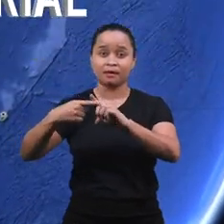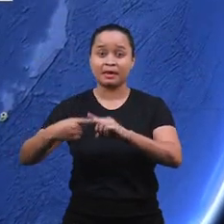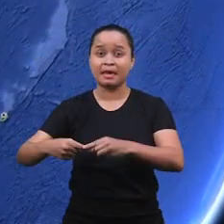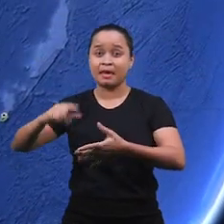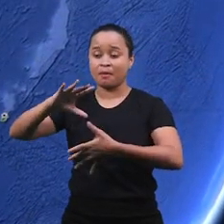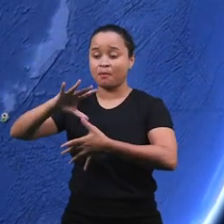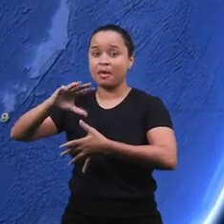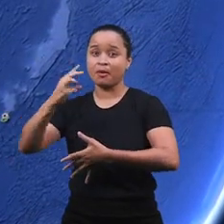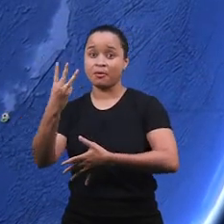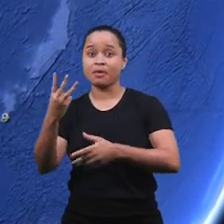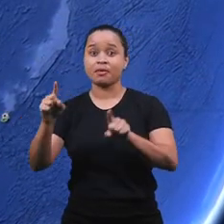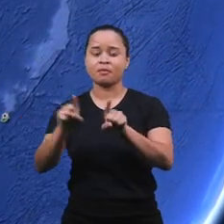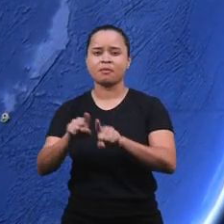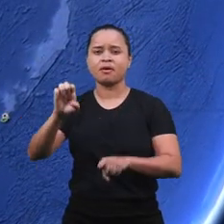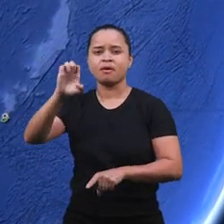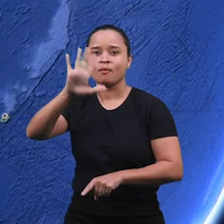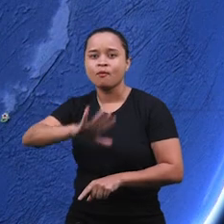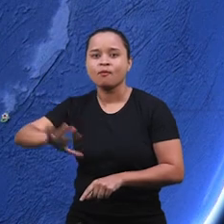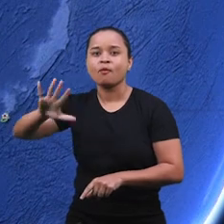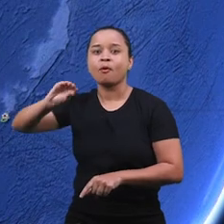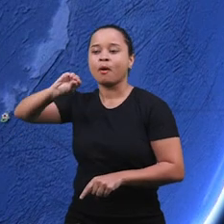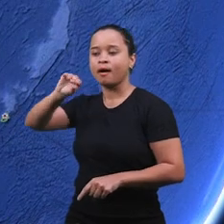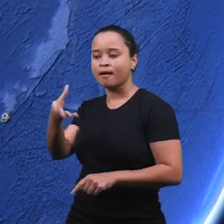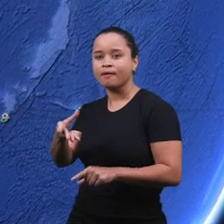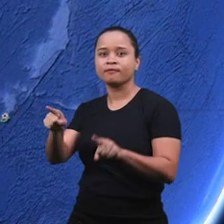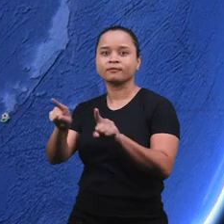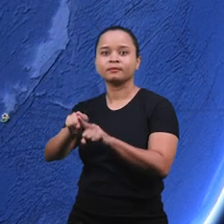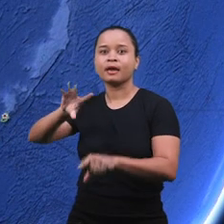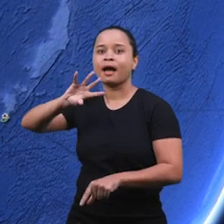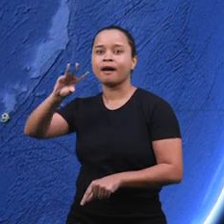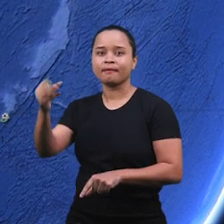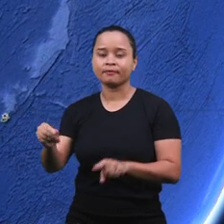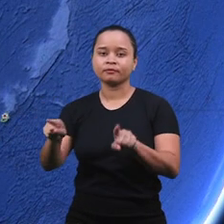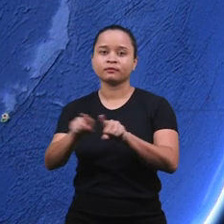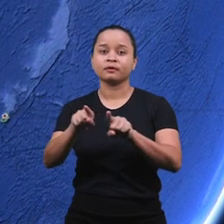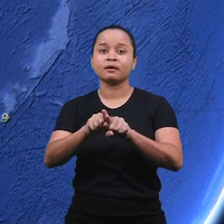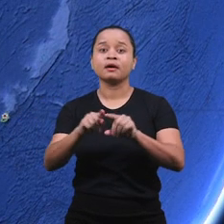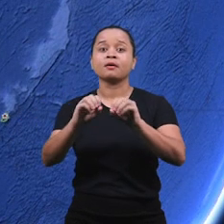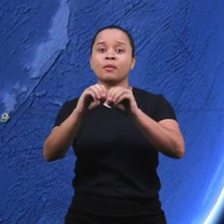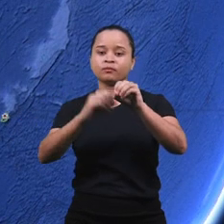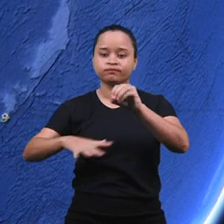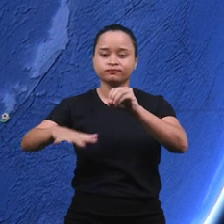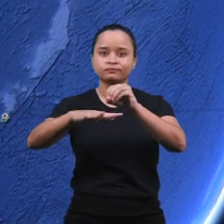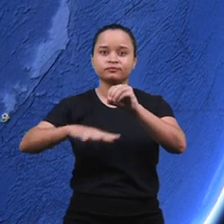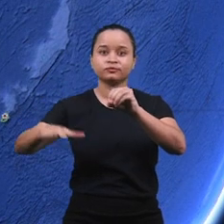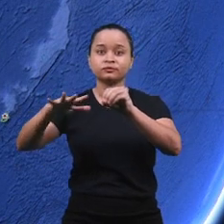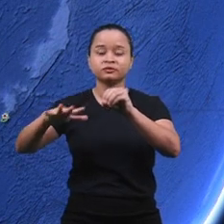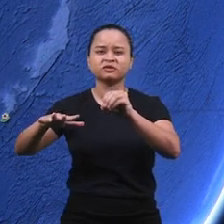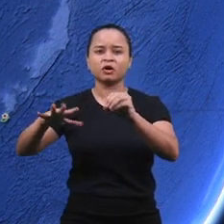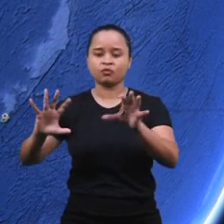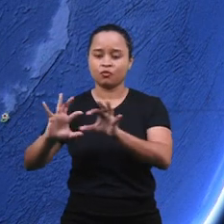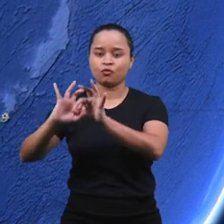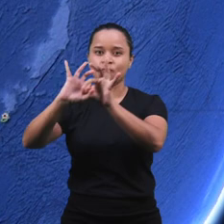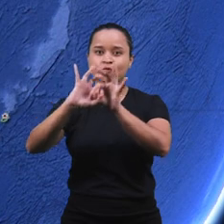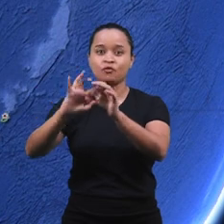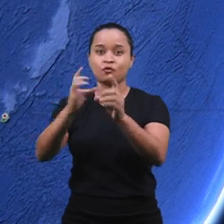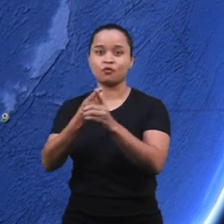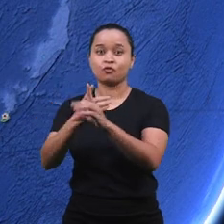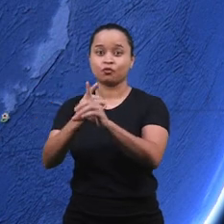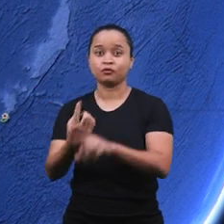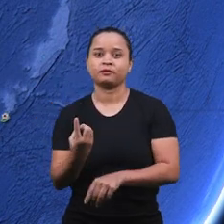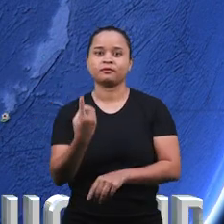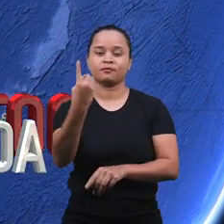Amériques, Europe, Afrique, Asie et Océanie, connectées par la même doctrine, par la direction